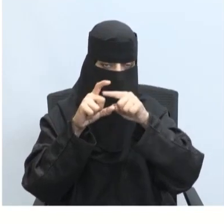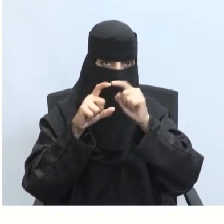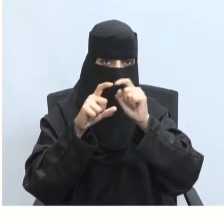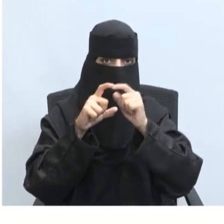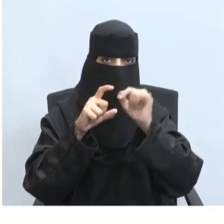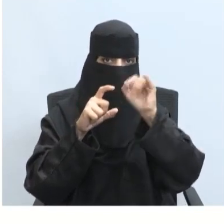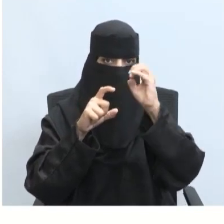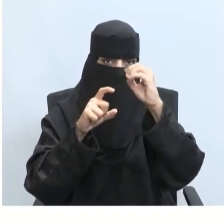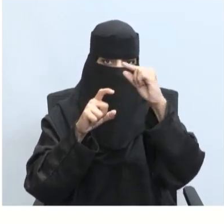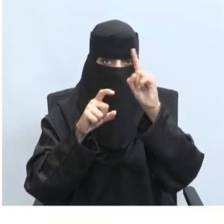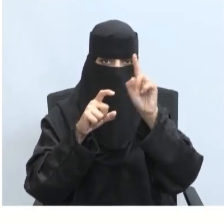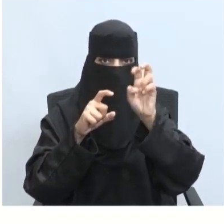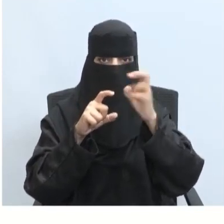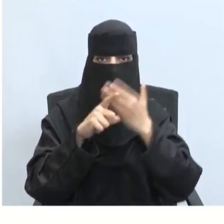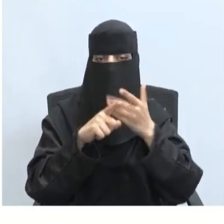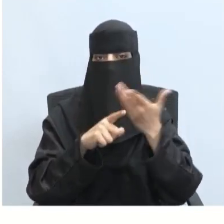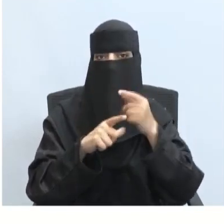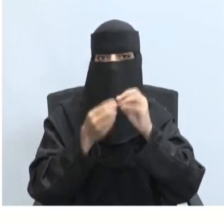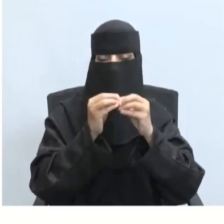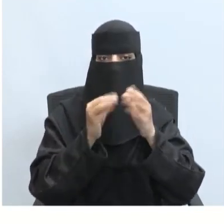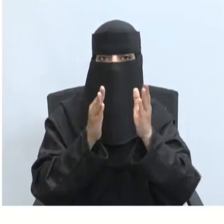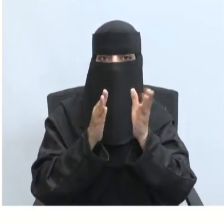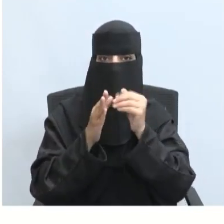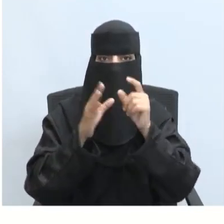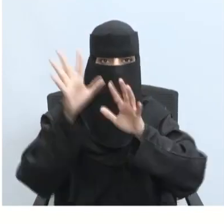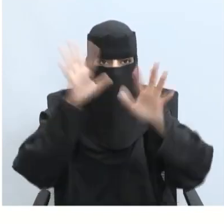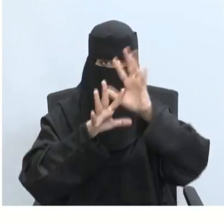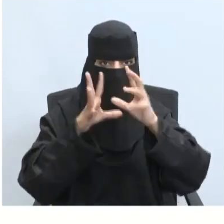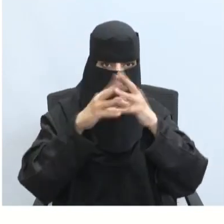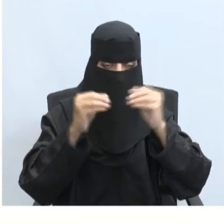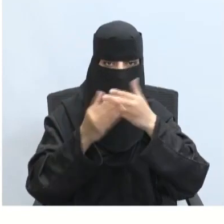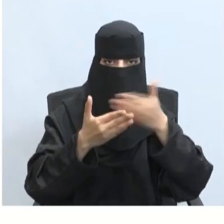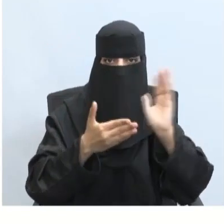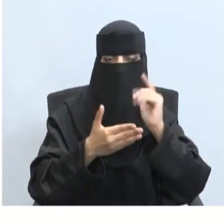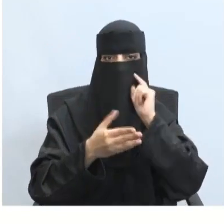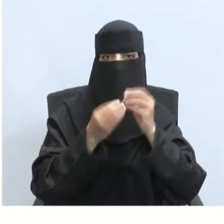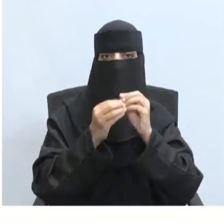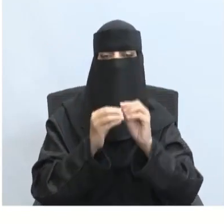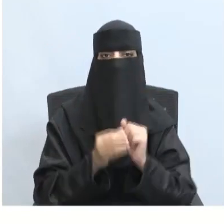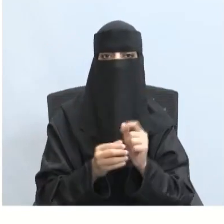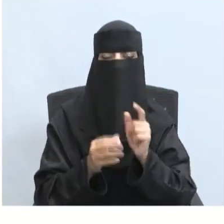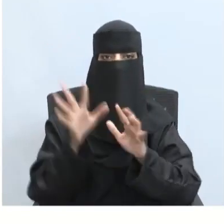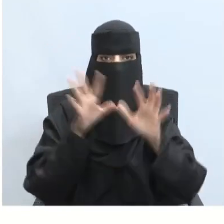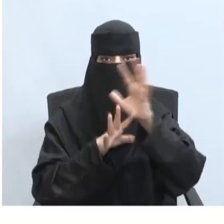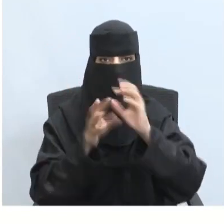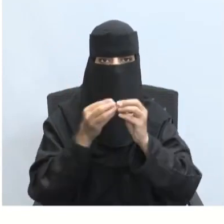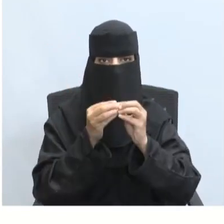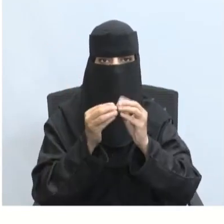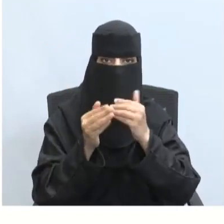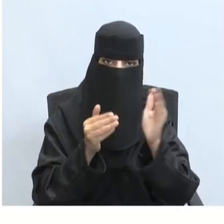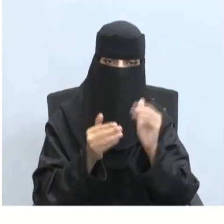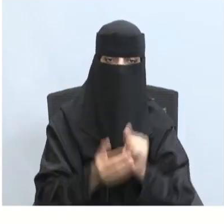عينيه محدبه لماذا لكي نتخلص من الزوغان اللوني اذا لكي نتخلص من